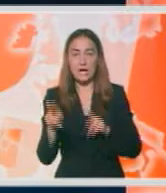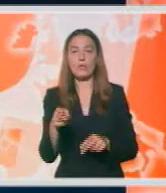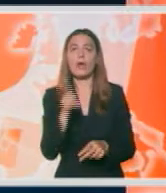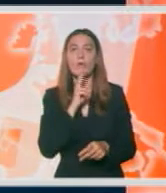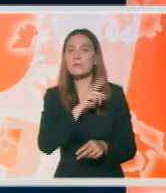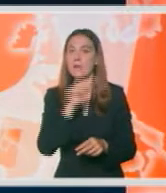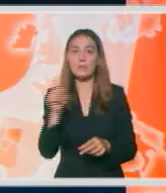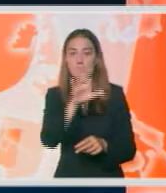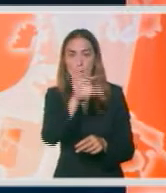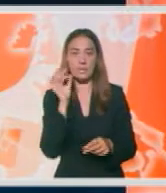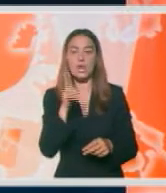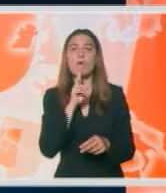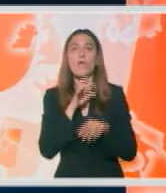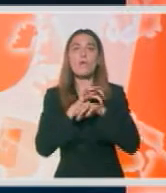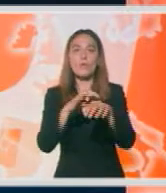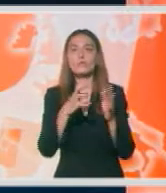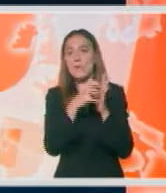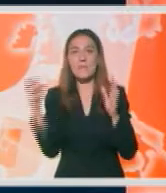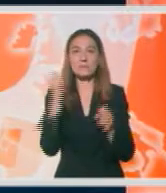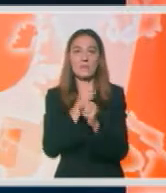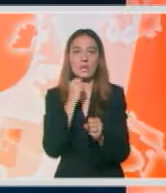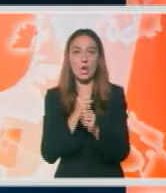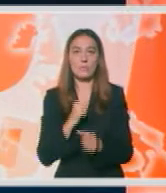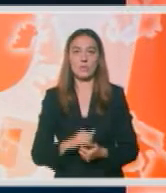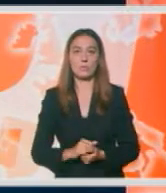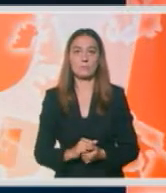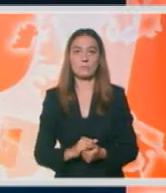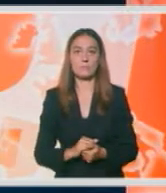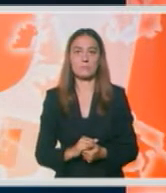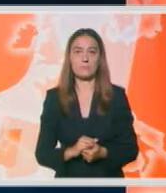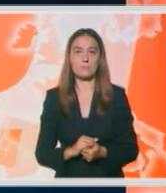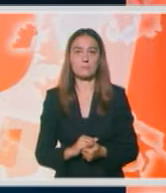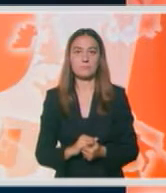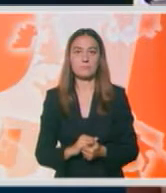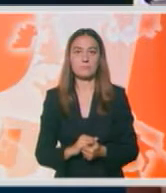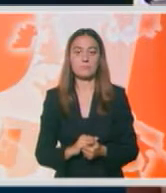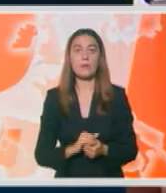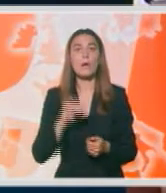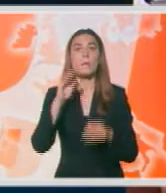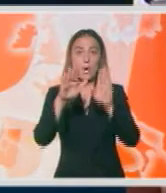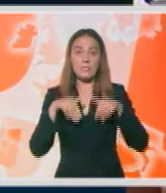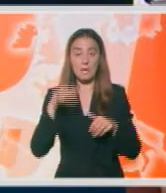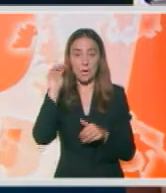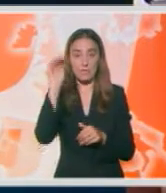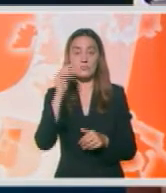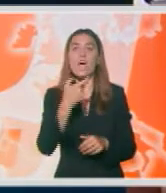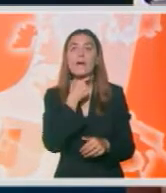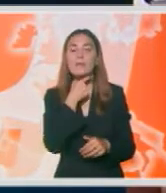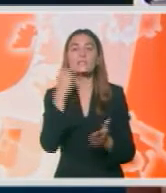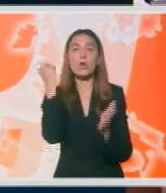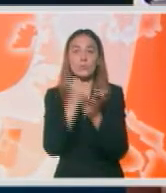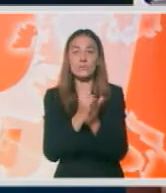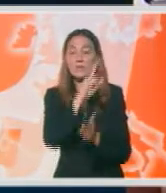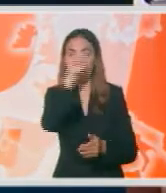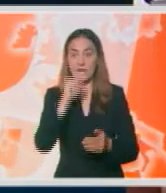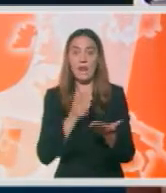se nisu opredelili koju funkciju će nastaviti da obavljaju. Po prijemu obaveštenja, agencija će utvrditi